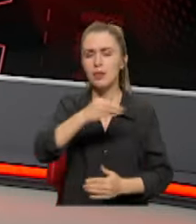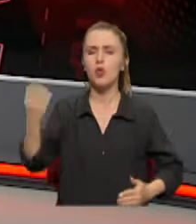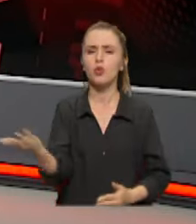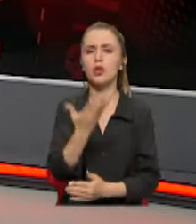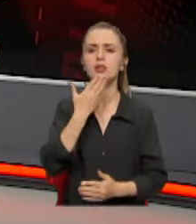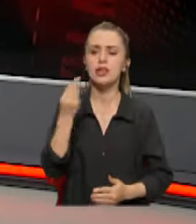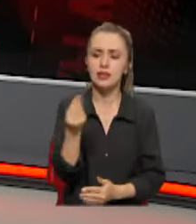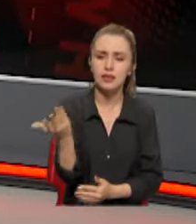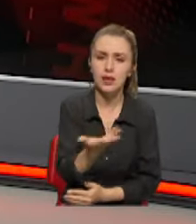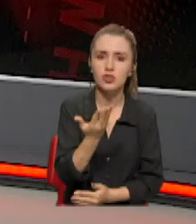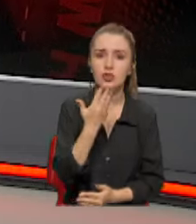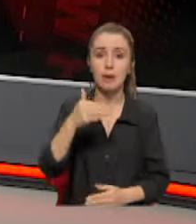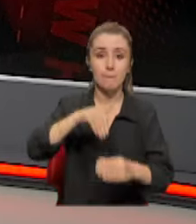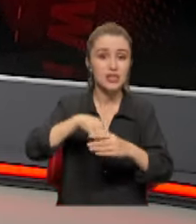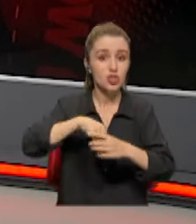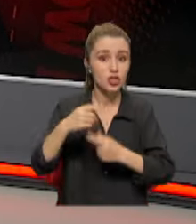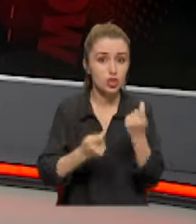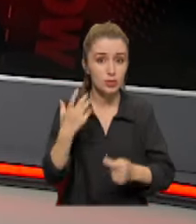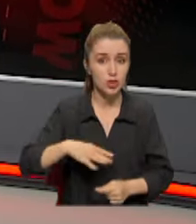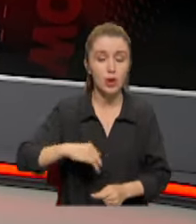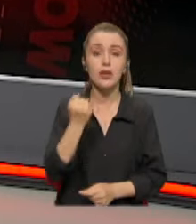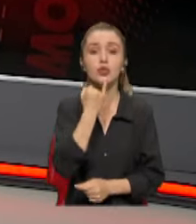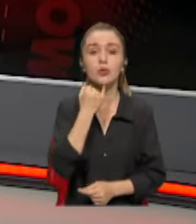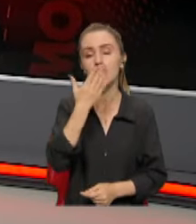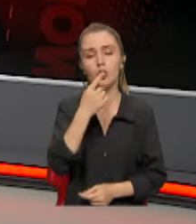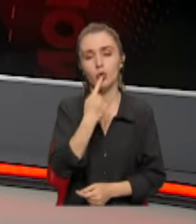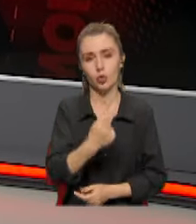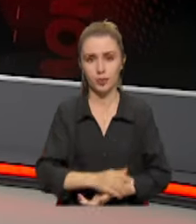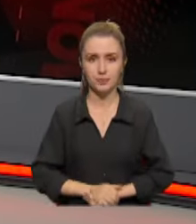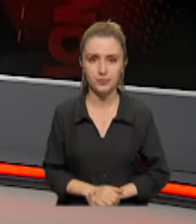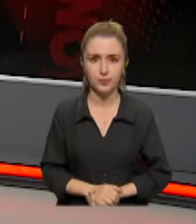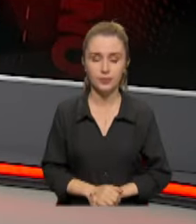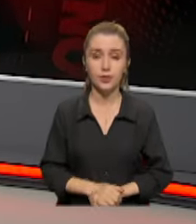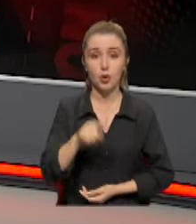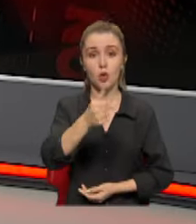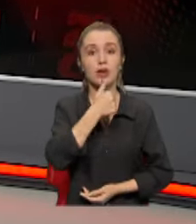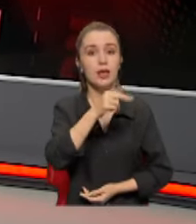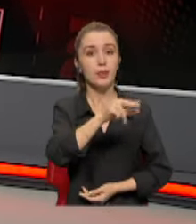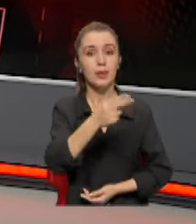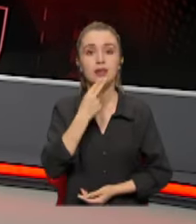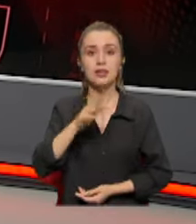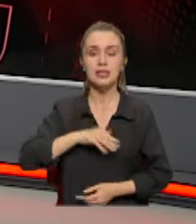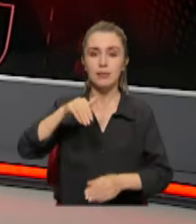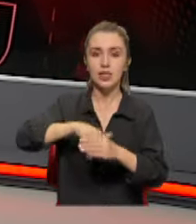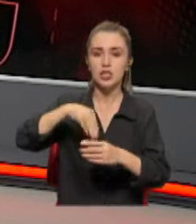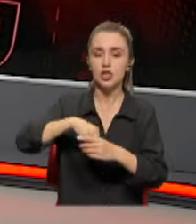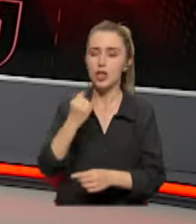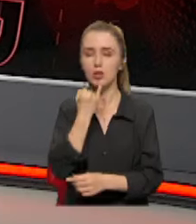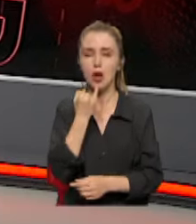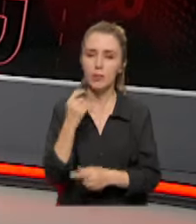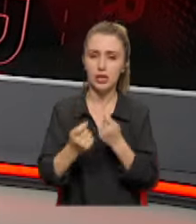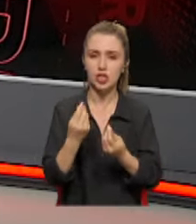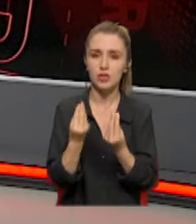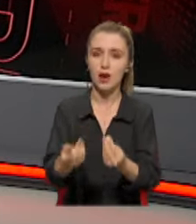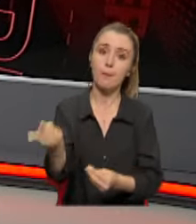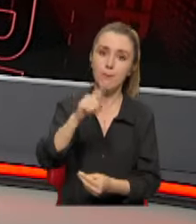milyonlarca genç mecliste çalışmak istiyor ama torpilleri yok yanıtı geldi. Destici gibi kızını meclise torpille yerleştiren